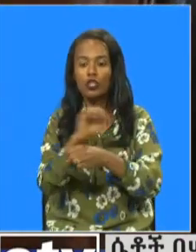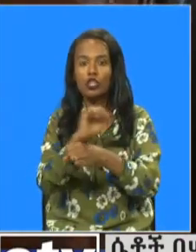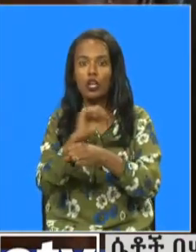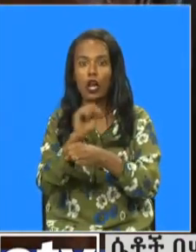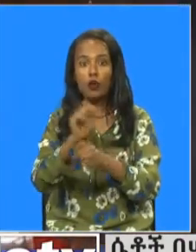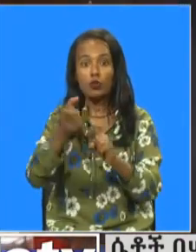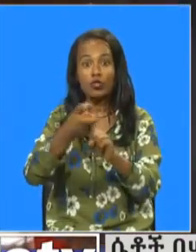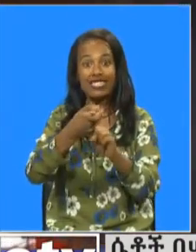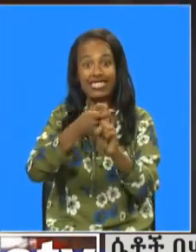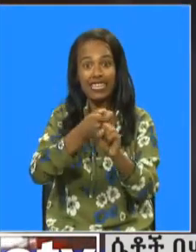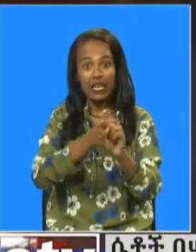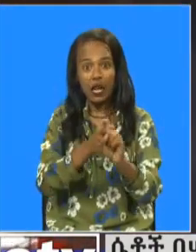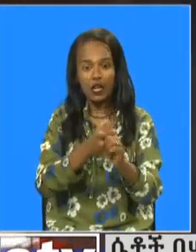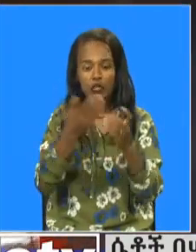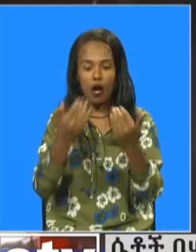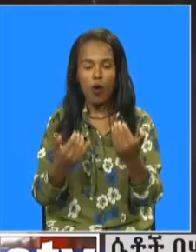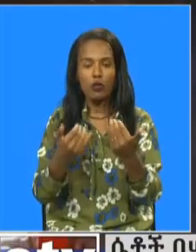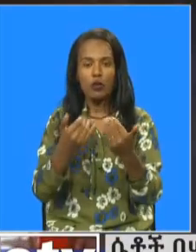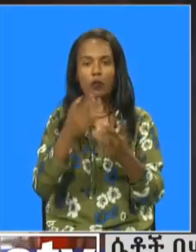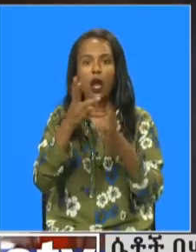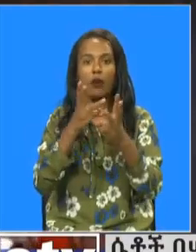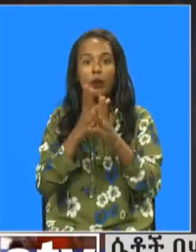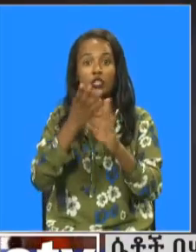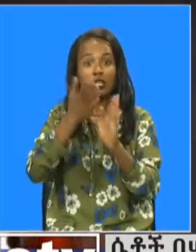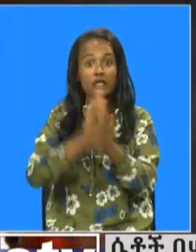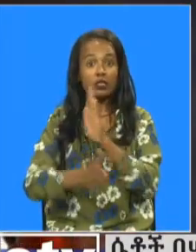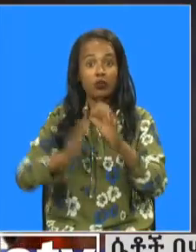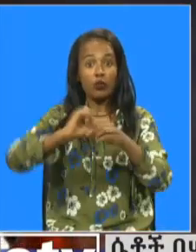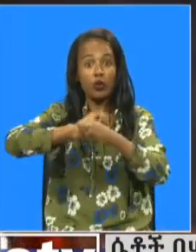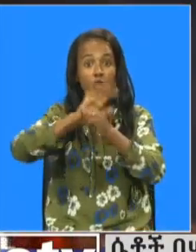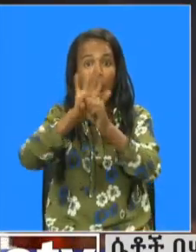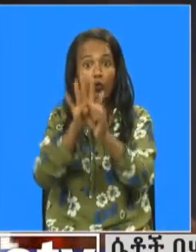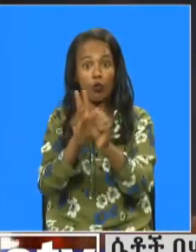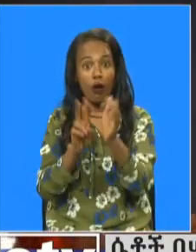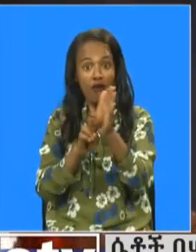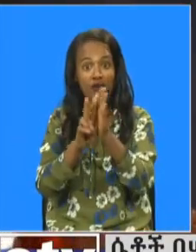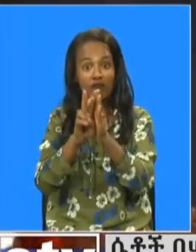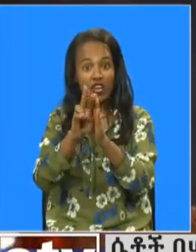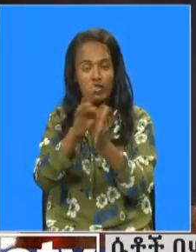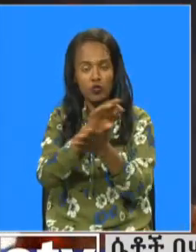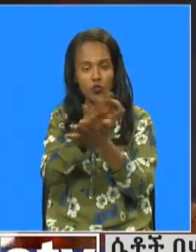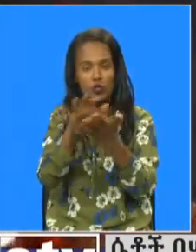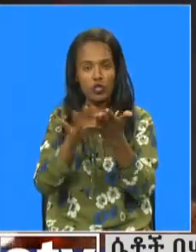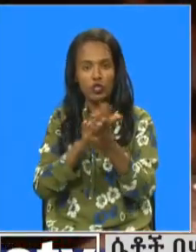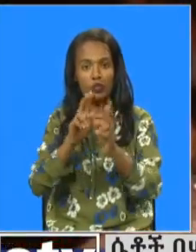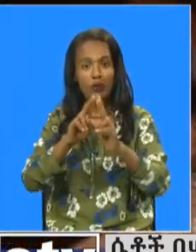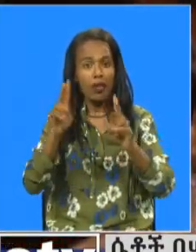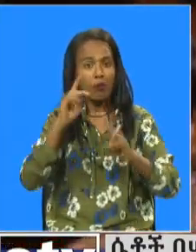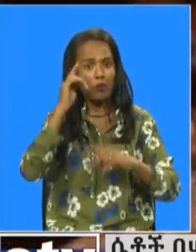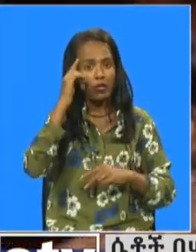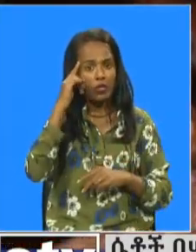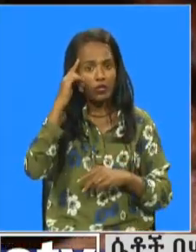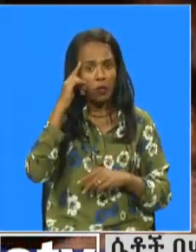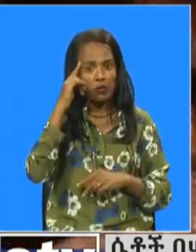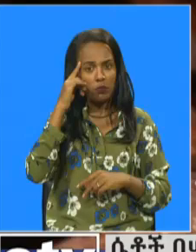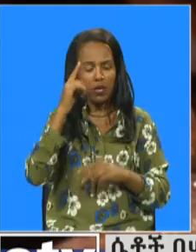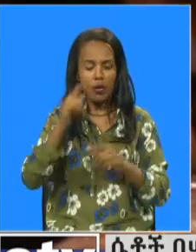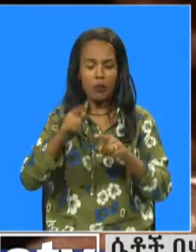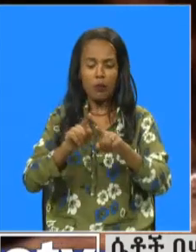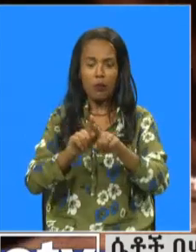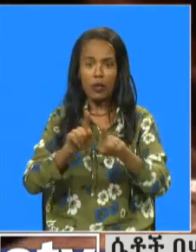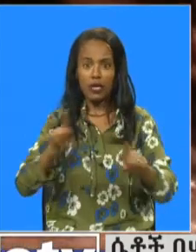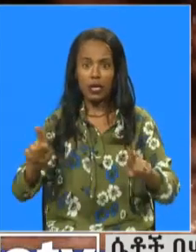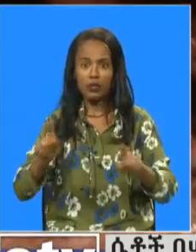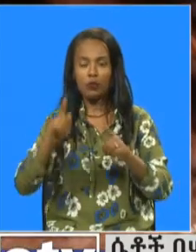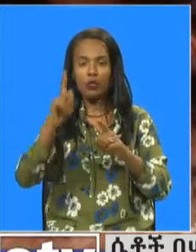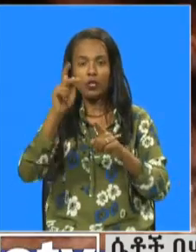ተሽከርካሪዎችን ተጠግናለች። አሁን በአለማችን ላይ ተከስተው የኮቪድ-19 ኮሮና ቫይረስ ወረርሽኝ በእጅጉ ቢያሳስባትም በርቀት